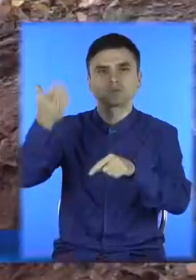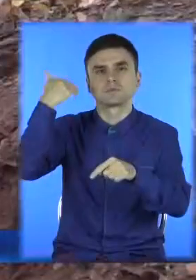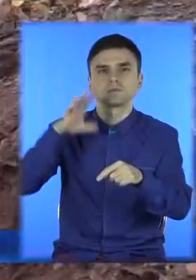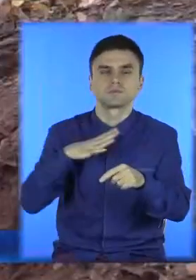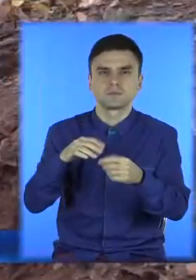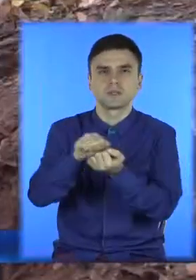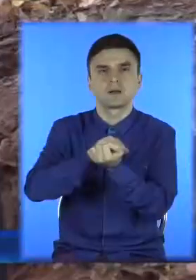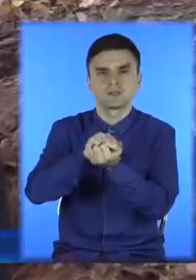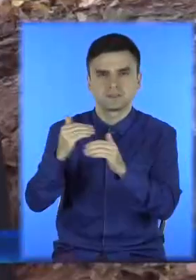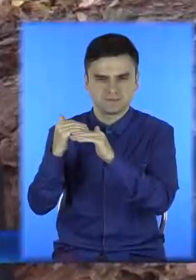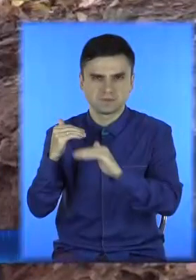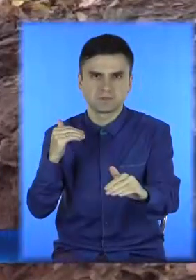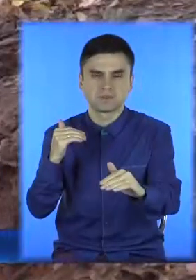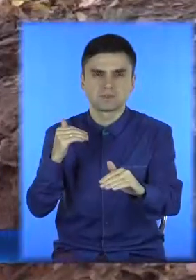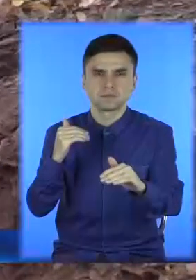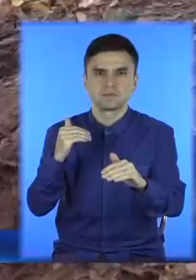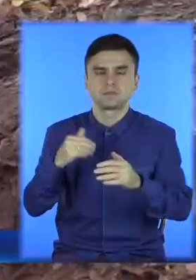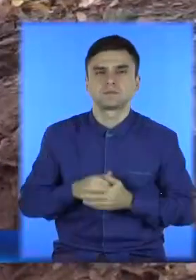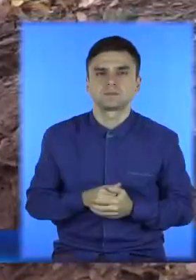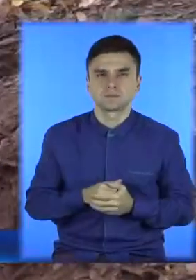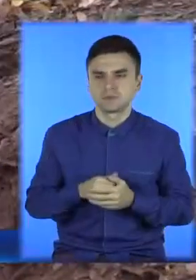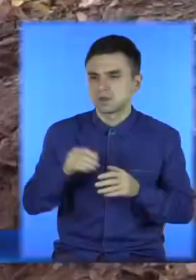роботи будуть завершені.